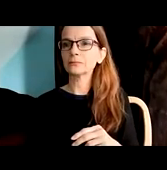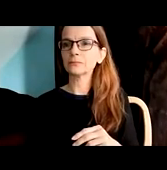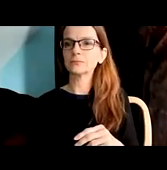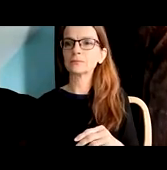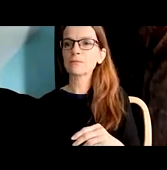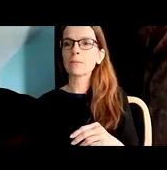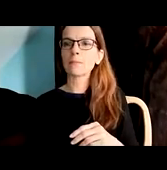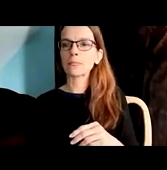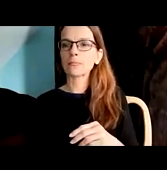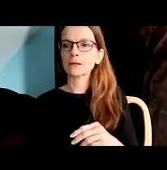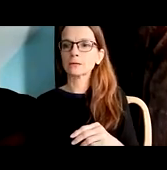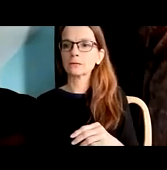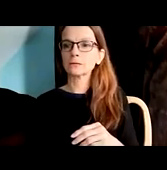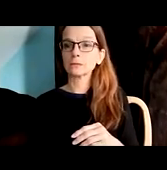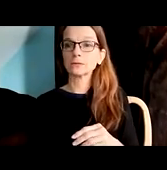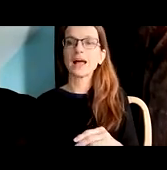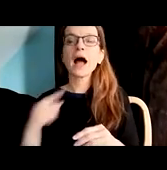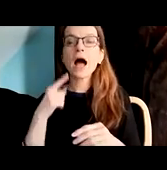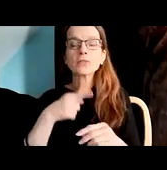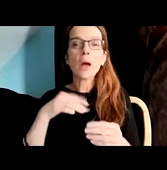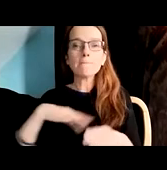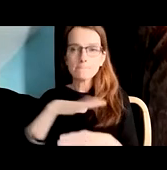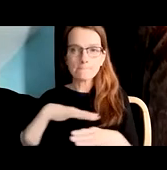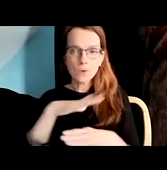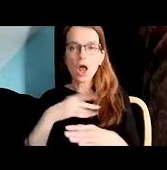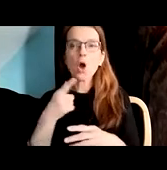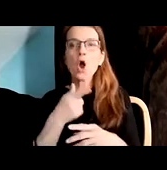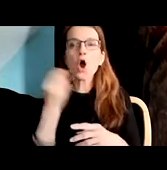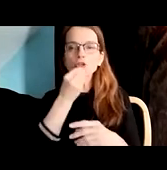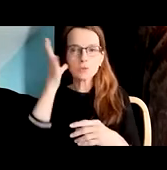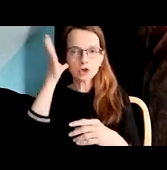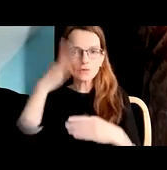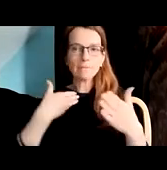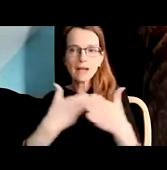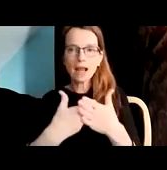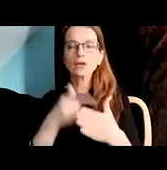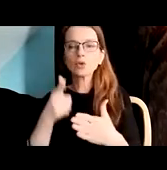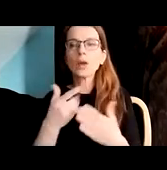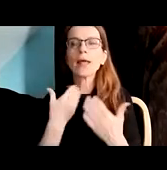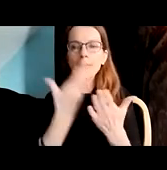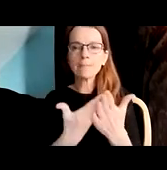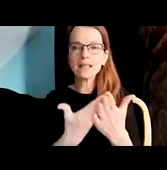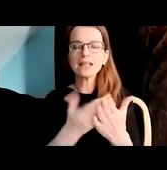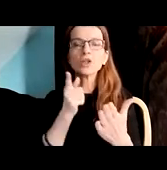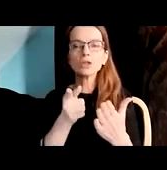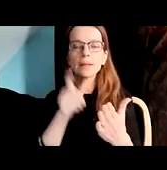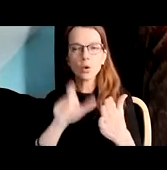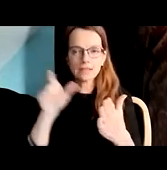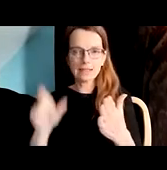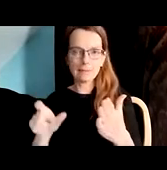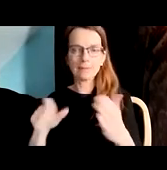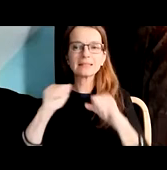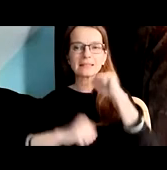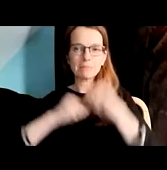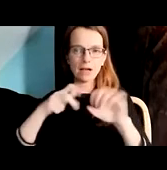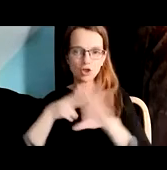Poglavje o izobraževanju ter prilagajanju delovnega procesa je namenjeno osebam z gibalno oviranostjo. Kot tudi